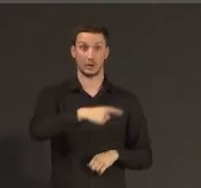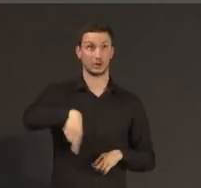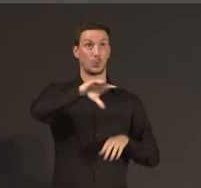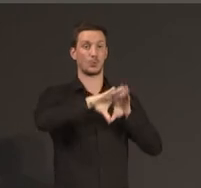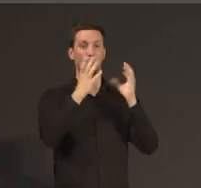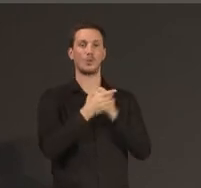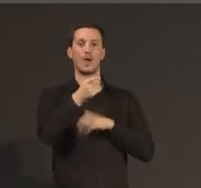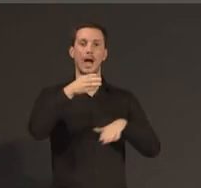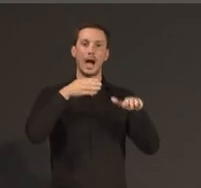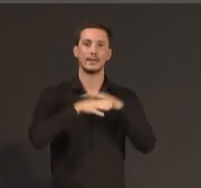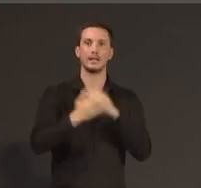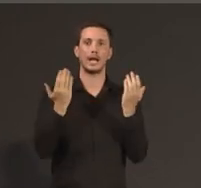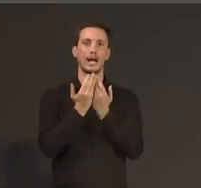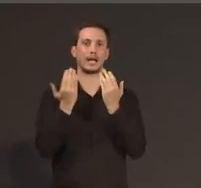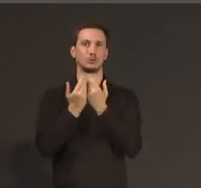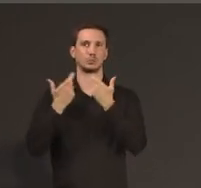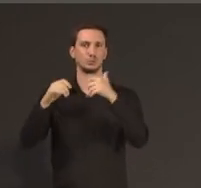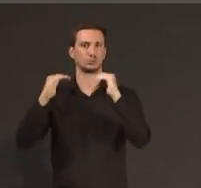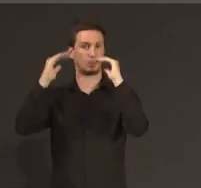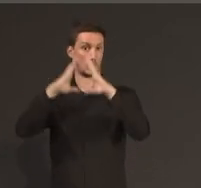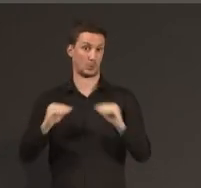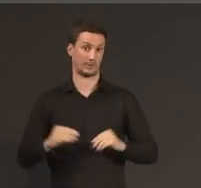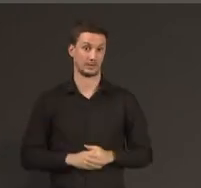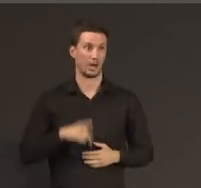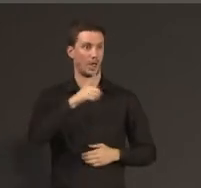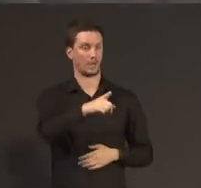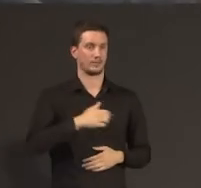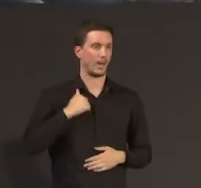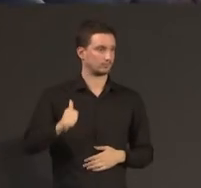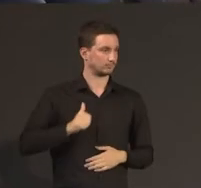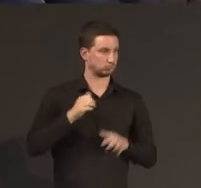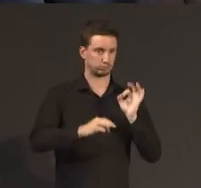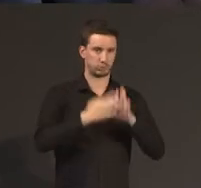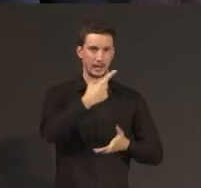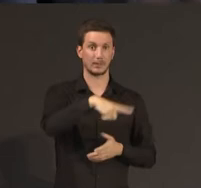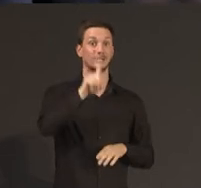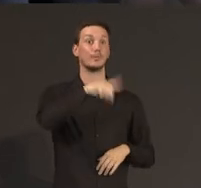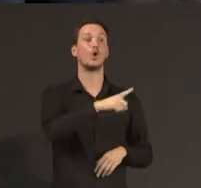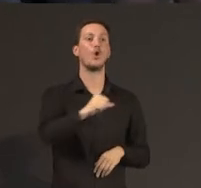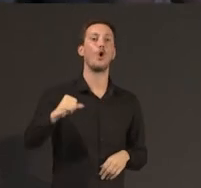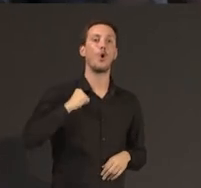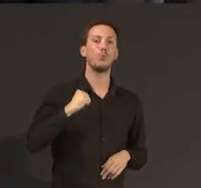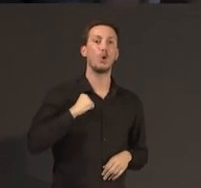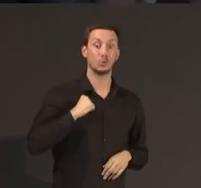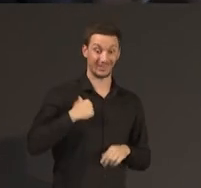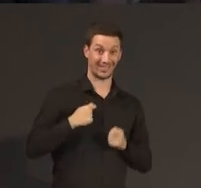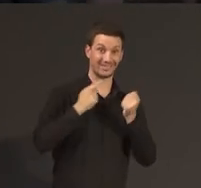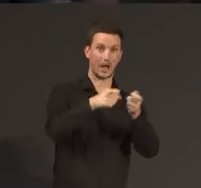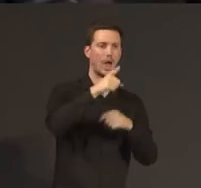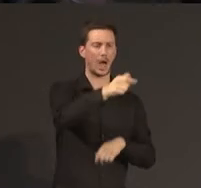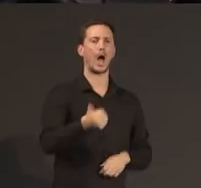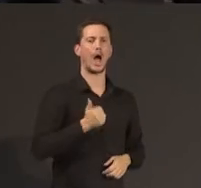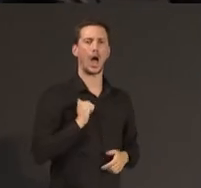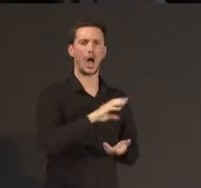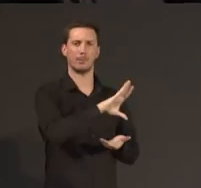món que tenen accés a estudis superiors. Per tant, sou afortunats, però heu tingut l'oportunitat i l'heu aprofitat. Heu